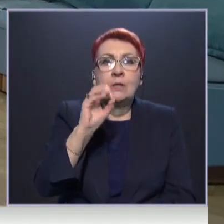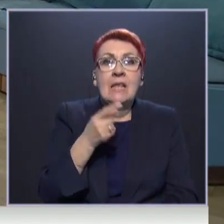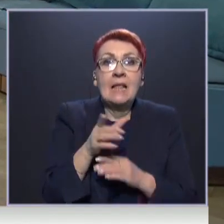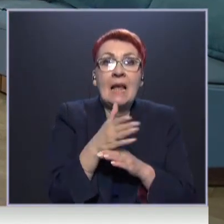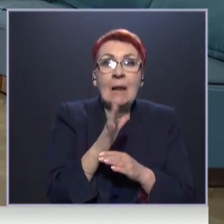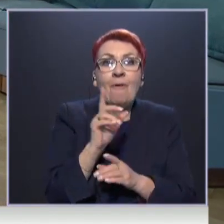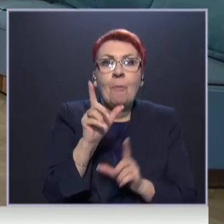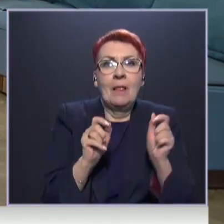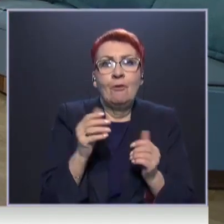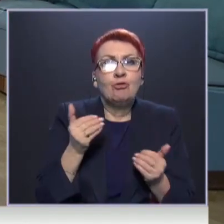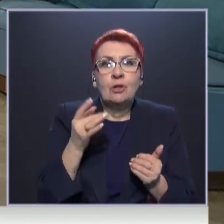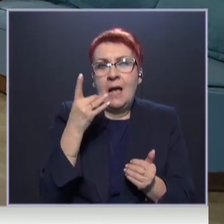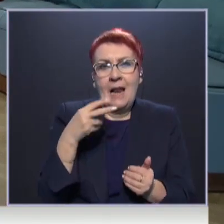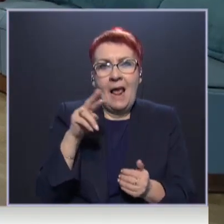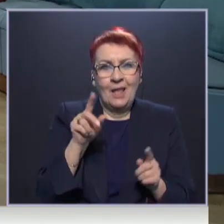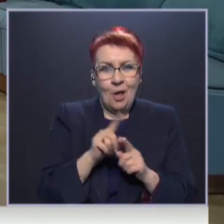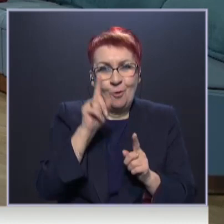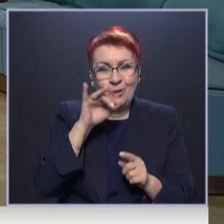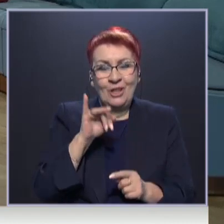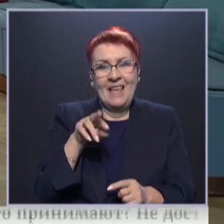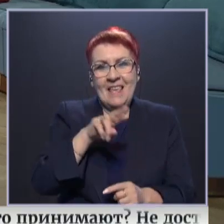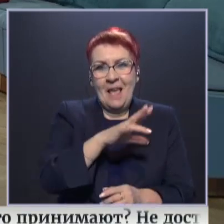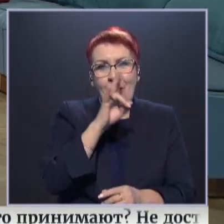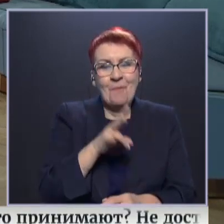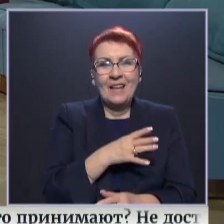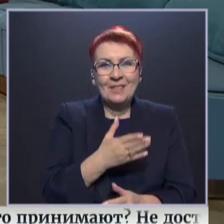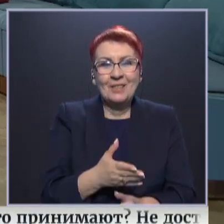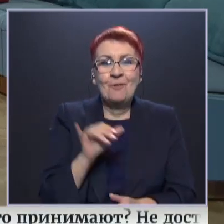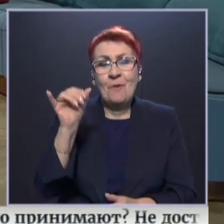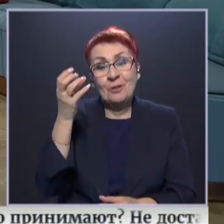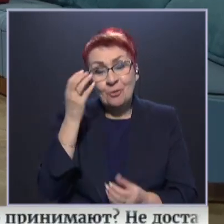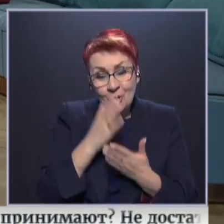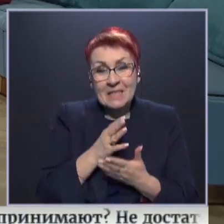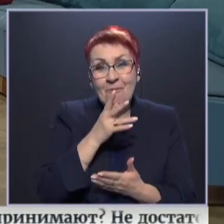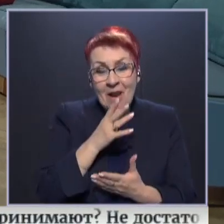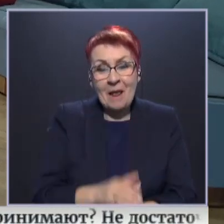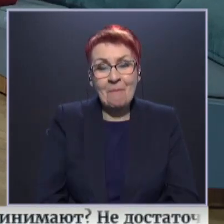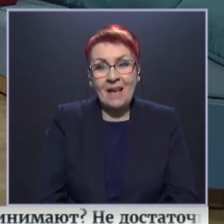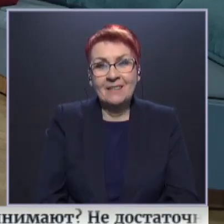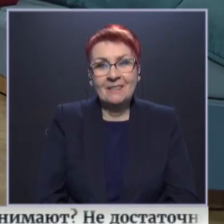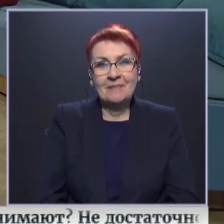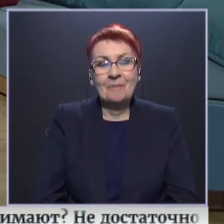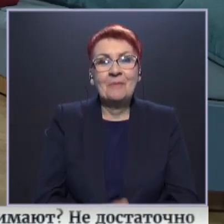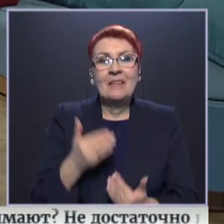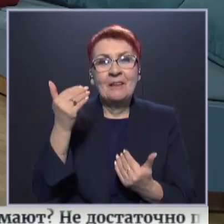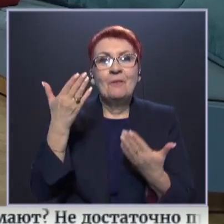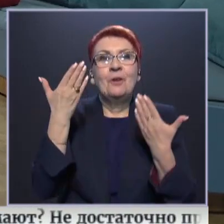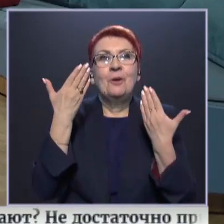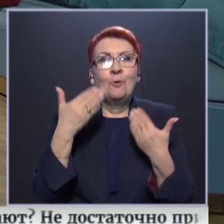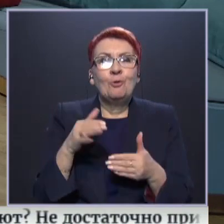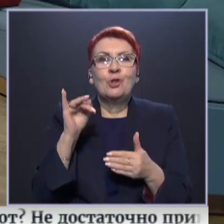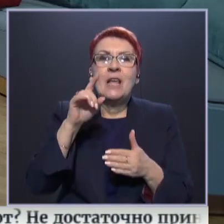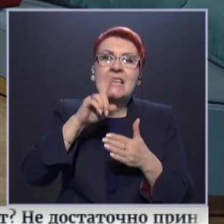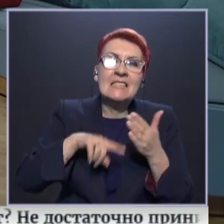только жители рая такое знают, и я. Так у вас еще есть время. Вы уже сотканы из